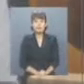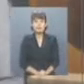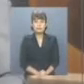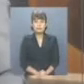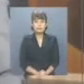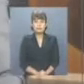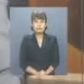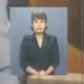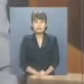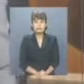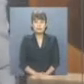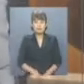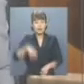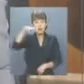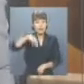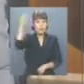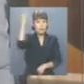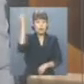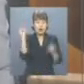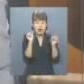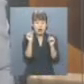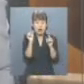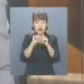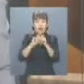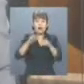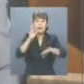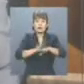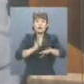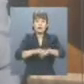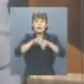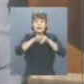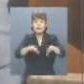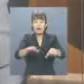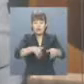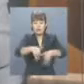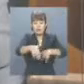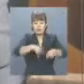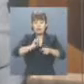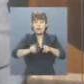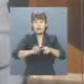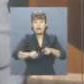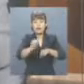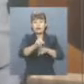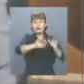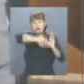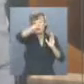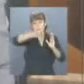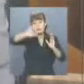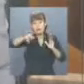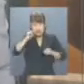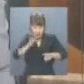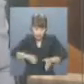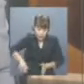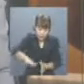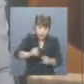มีประกาศจากกรมอุตุนิยมวิทยานะคะฉบับล่าสุดที่ขอให้ประชาชนในพื้นที่เสี่ยงภัยตามพิลาดเชิงเขาใกล้ทางน้ำไหลผ่านบริเวณภา